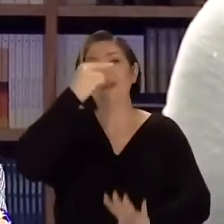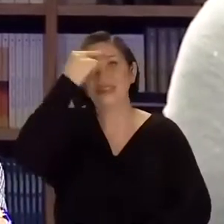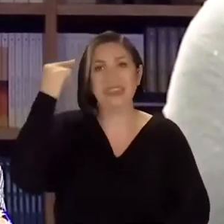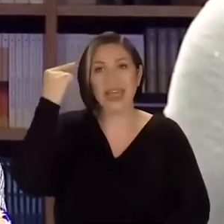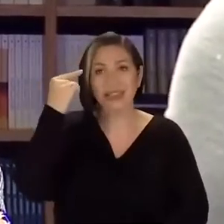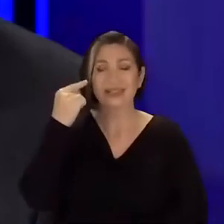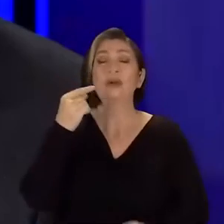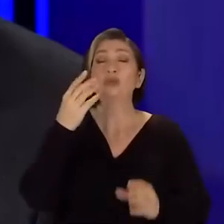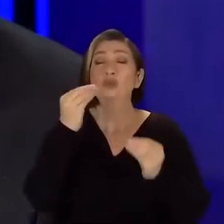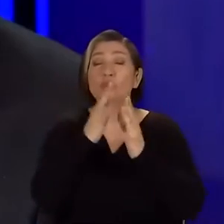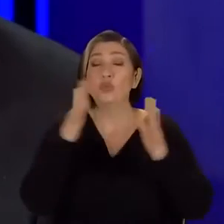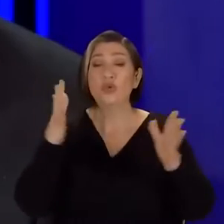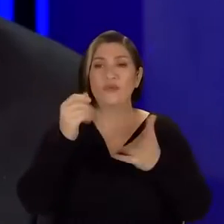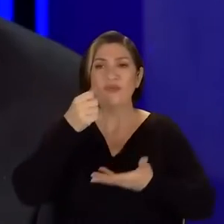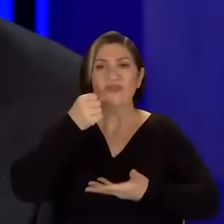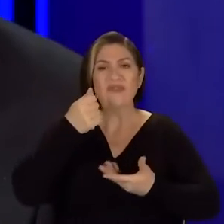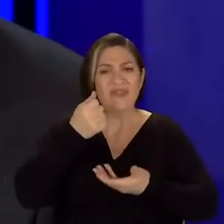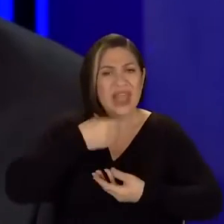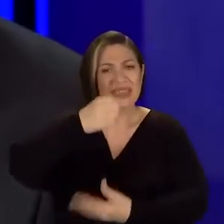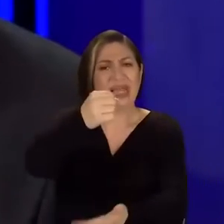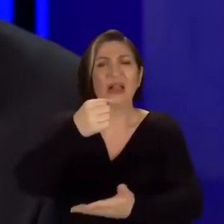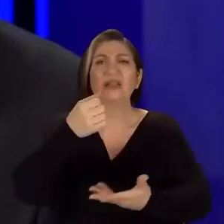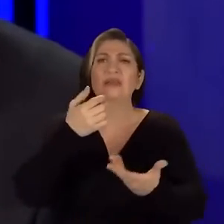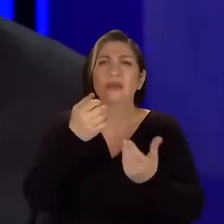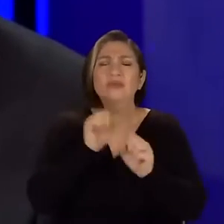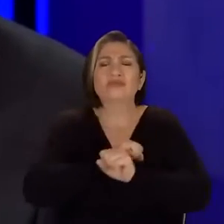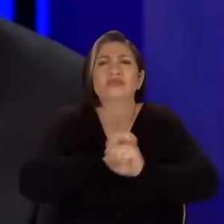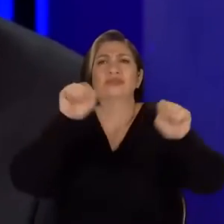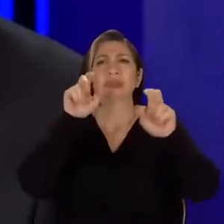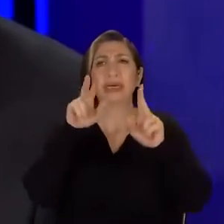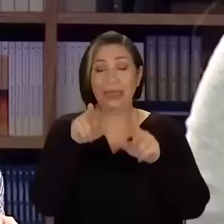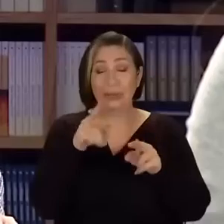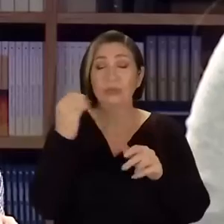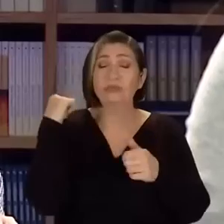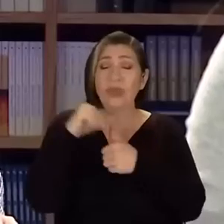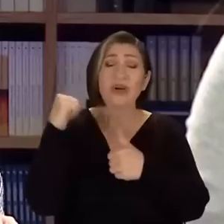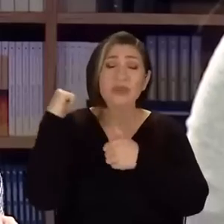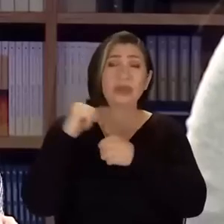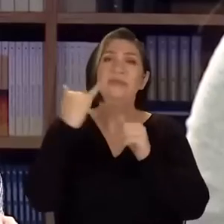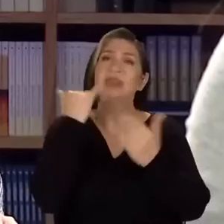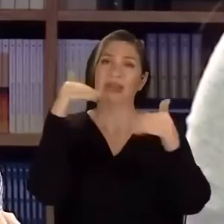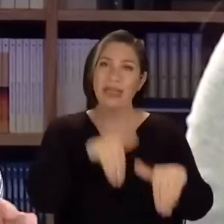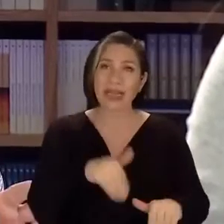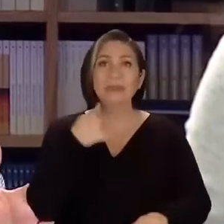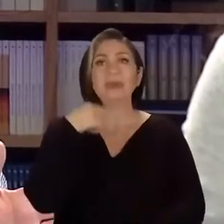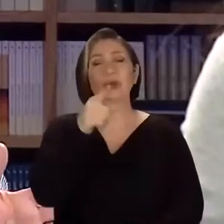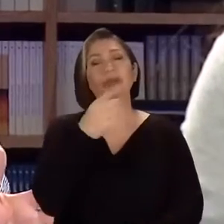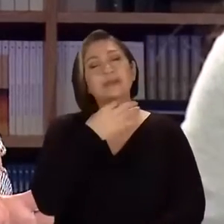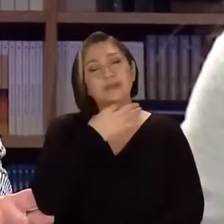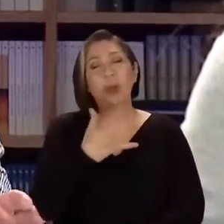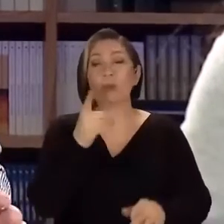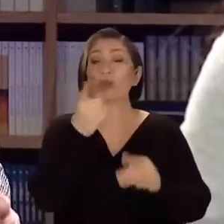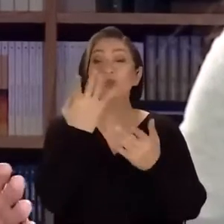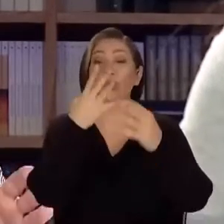Büyük Finansal Tufan kitaplarıyla daha önce de programımıza defalarca kez konuk oldu. Biz onlara mahşerin